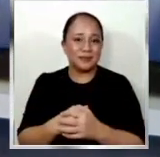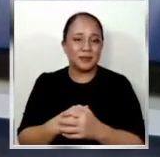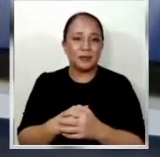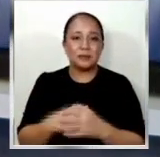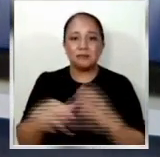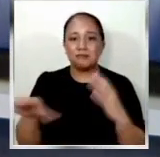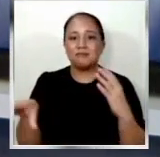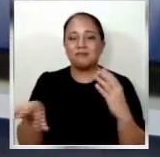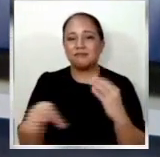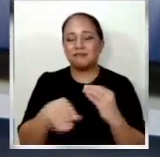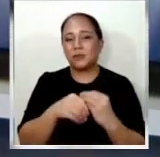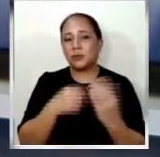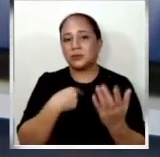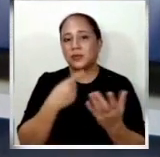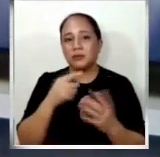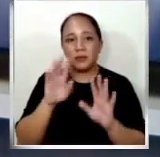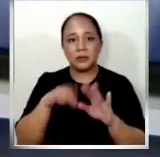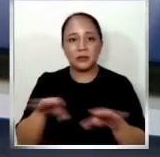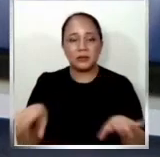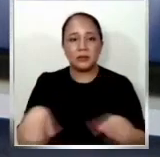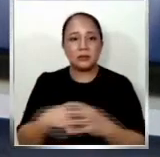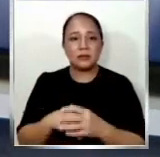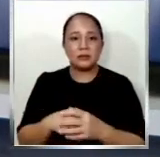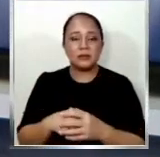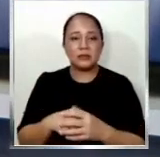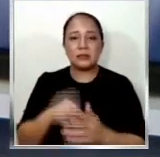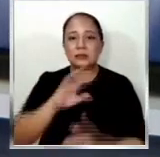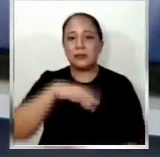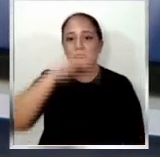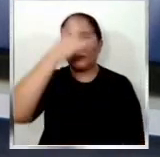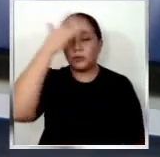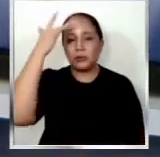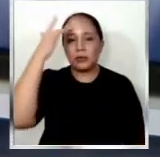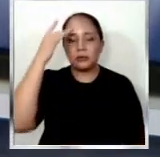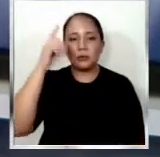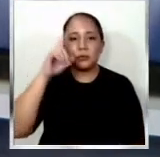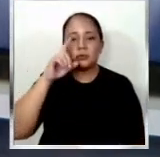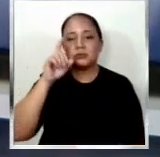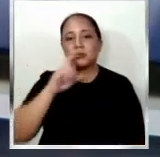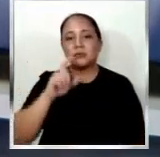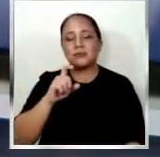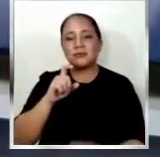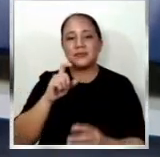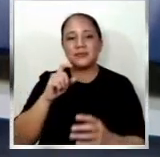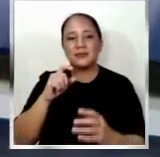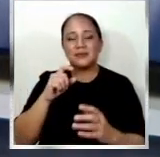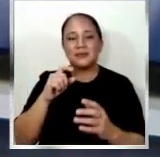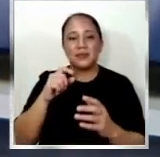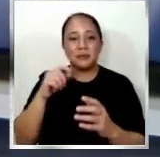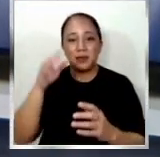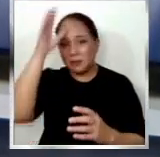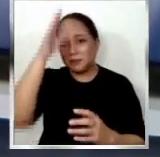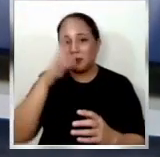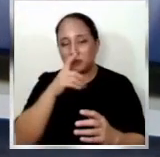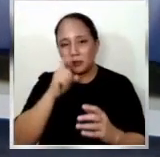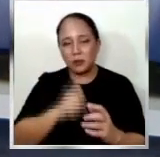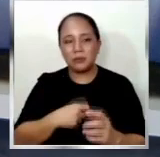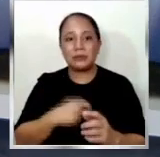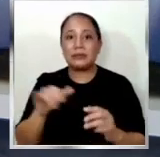kapag ang mga anak hindi nakalimot sa pagtanda ng kanilang mga magulang. Ganyan ang biyaya